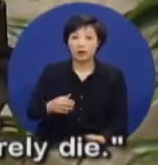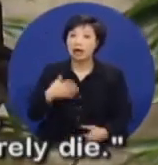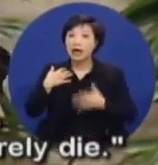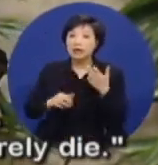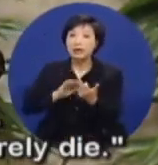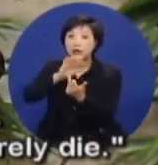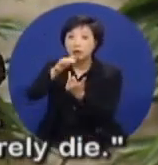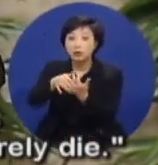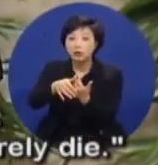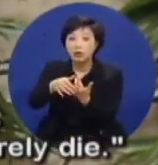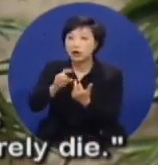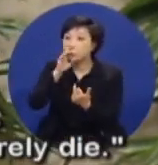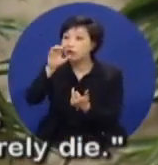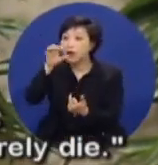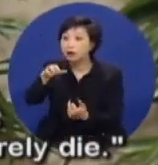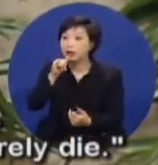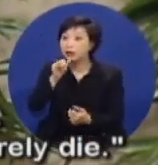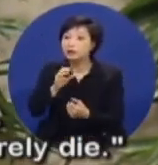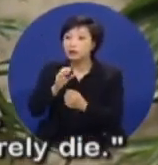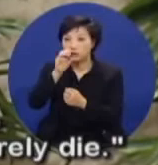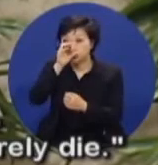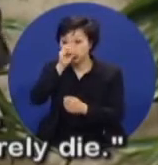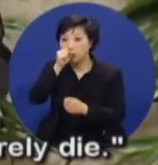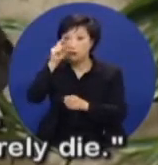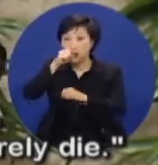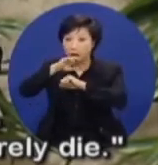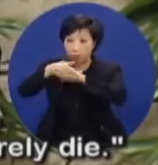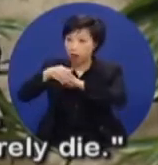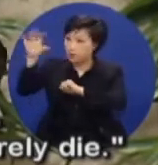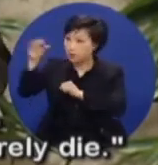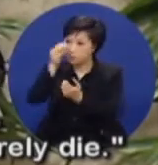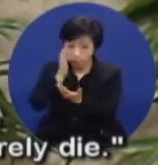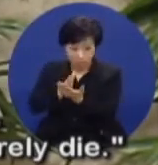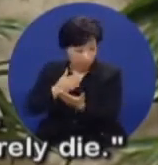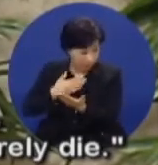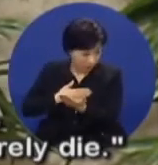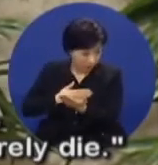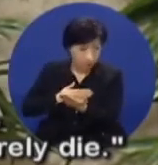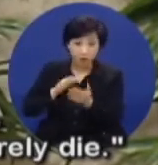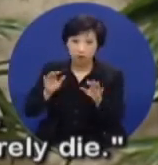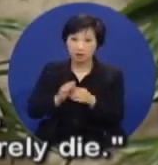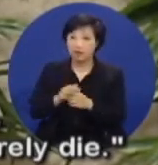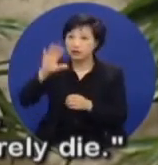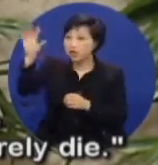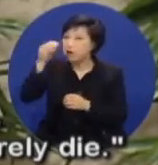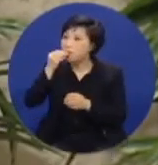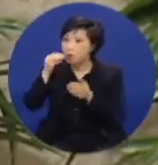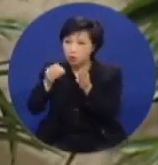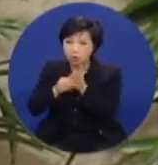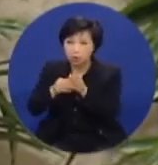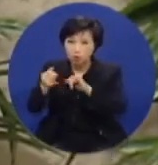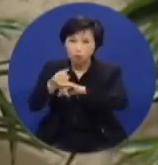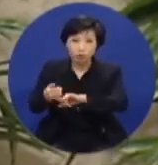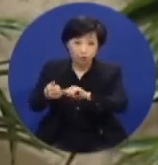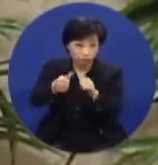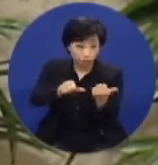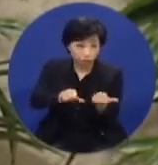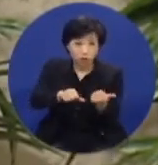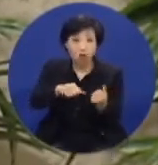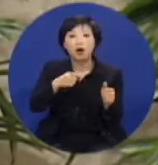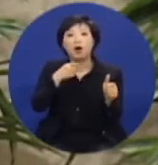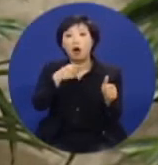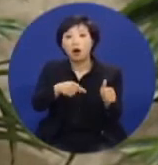통산 중앙에 있는 손 학과는 뭐 그만한 뒤에 막강한 음 주고